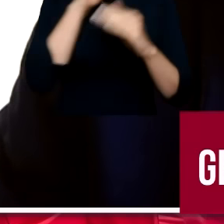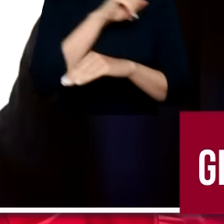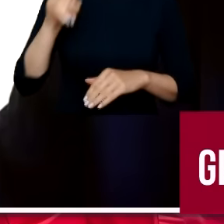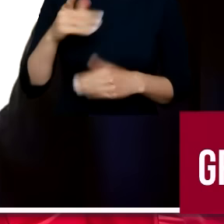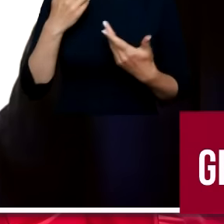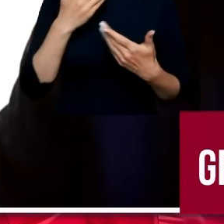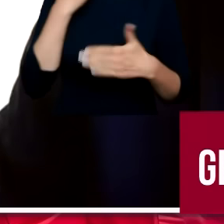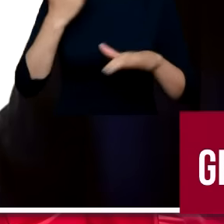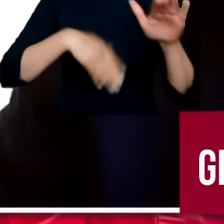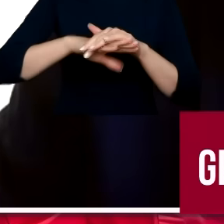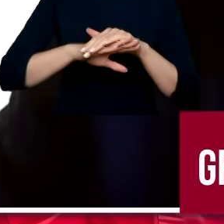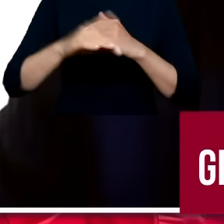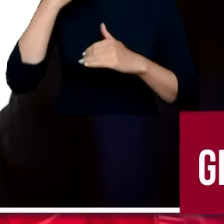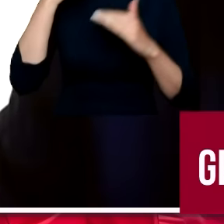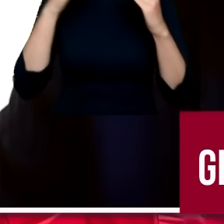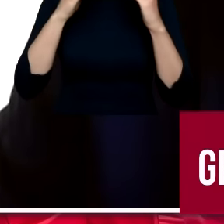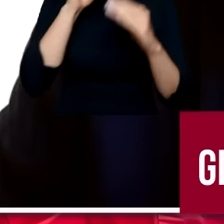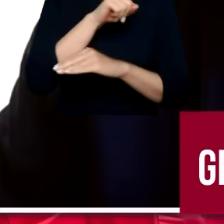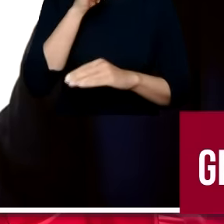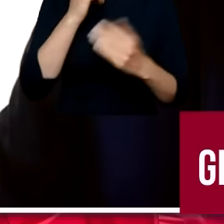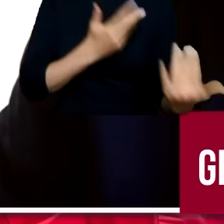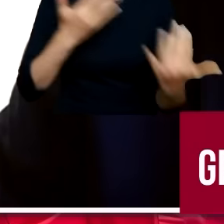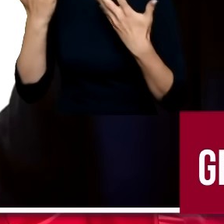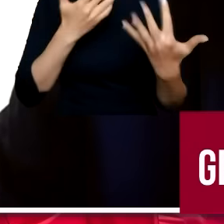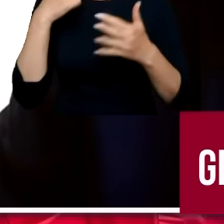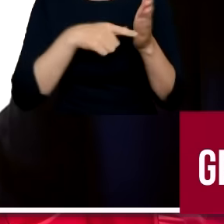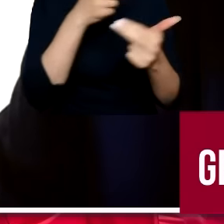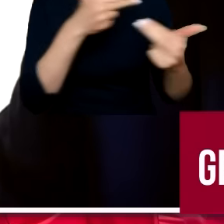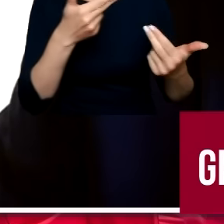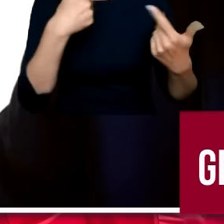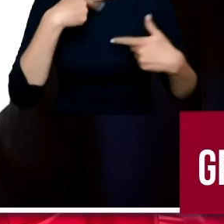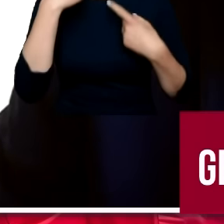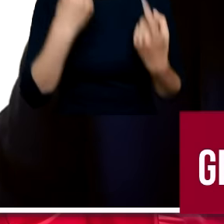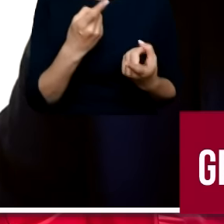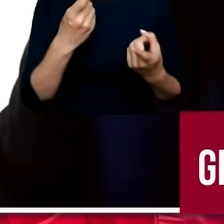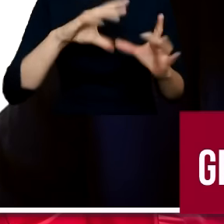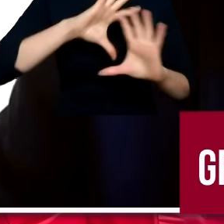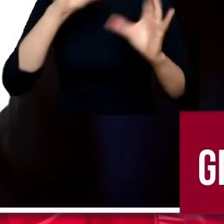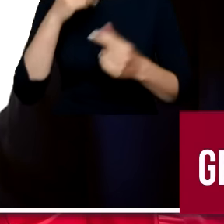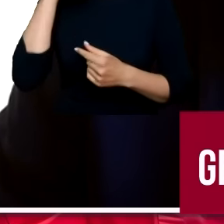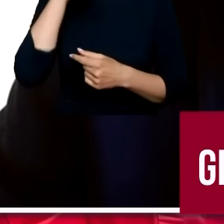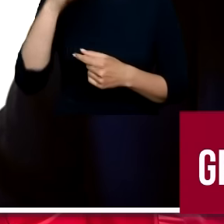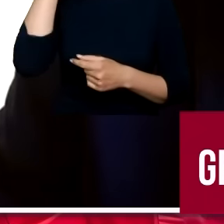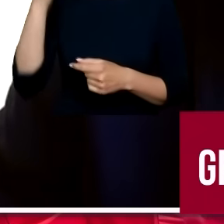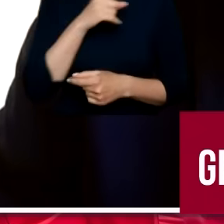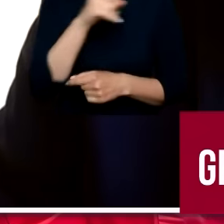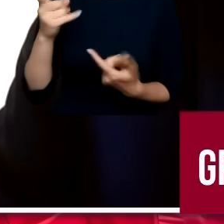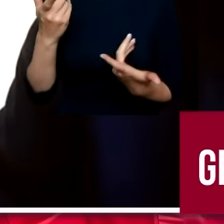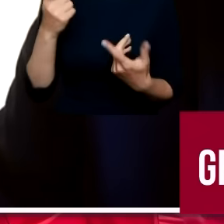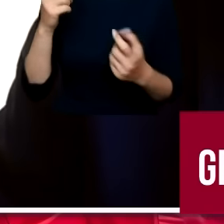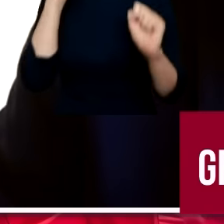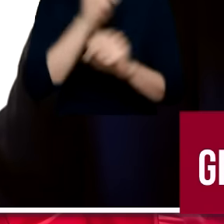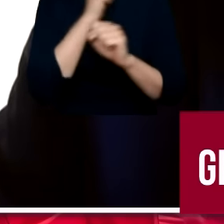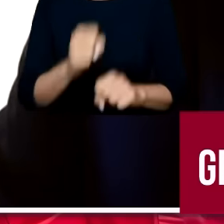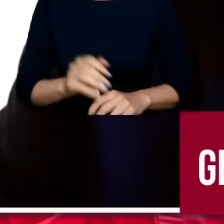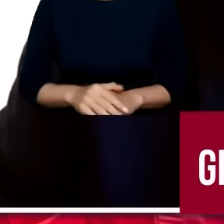powiedziałem symetry w kategoriach pożarów i jednocześnie zaznaczyłem żebyśmy wszystkiego nie przepisywali Rosjanom bo to jest obłęd i starałem się